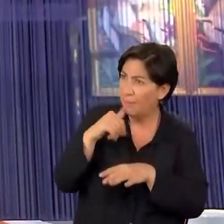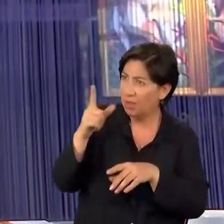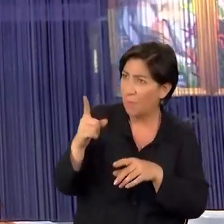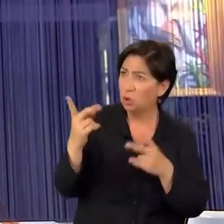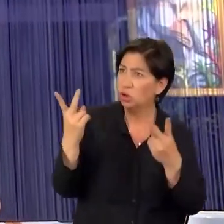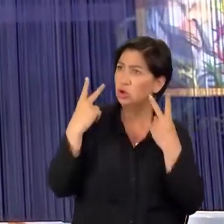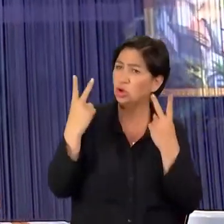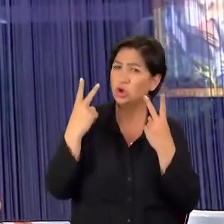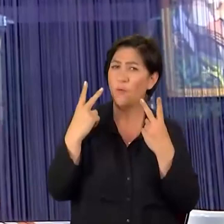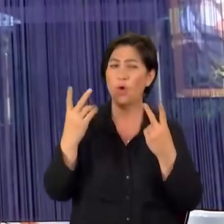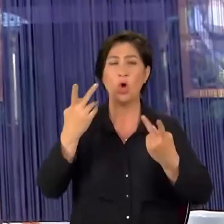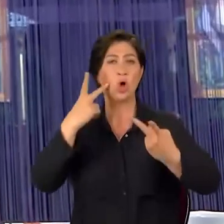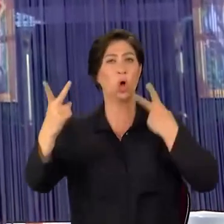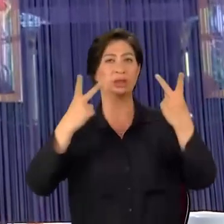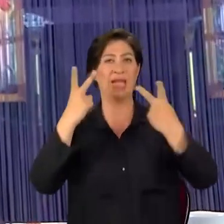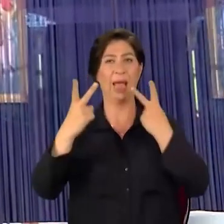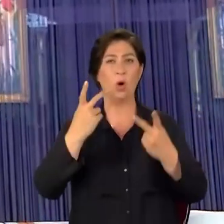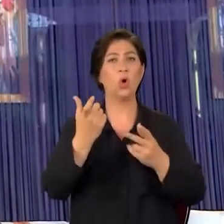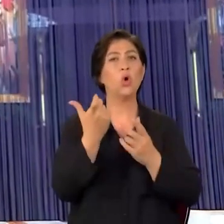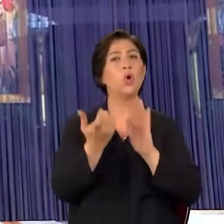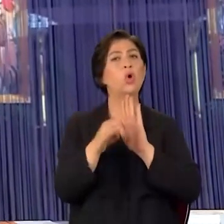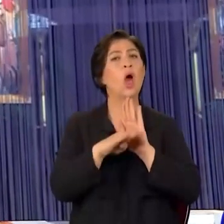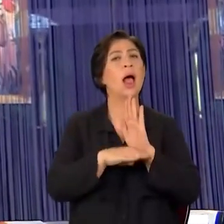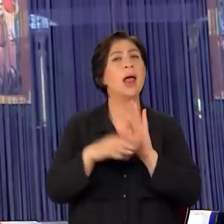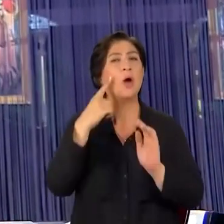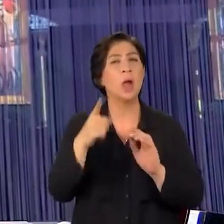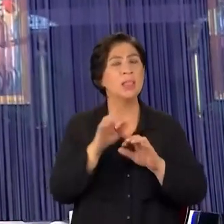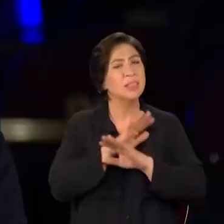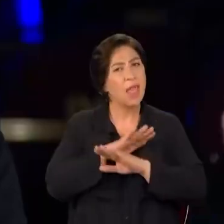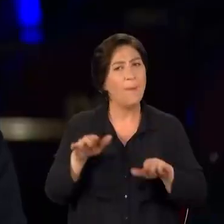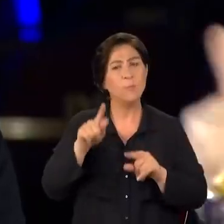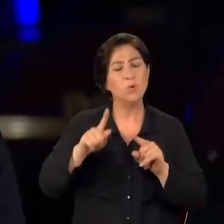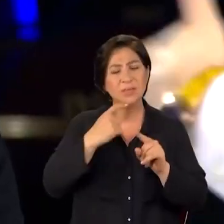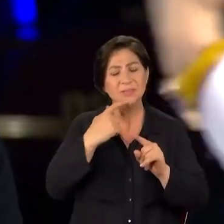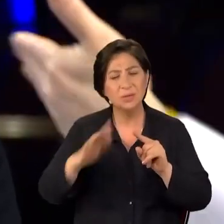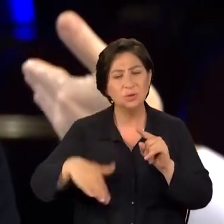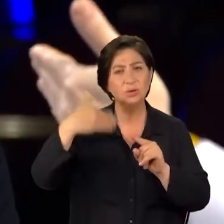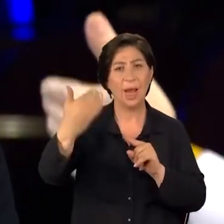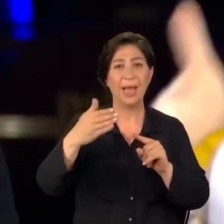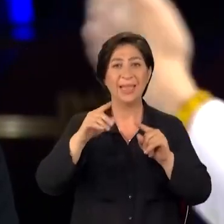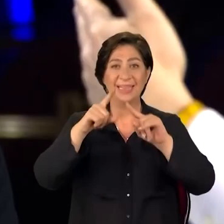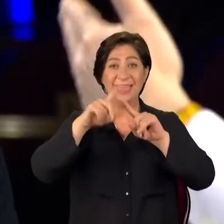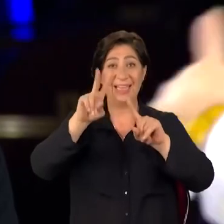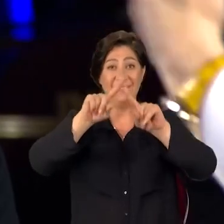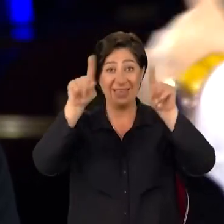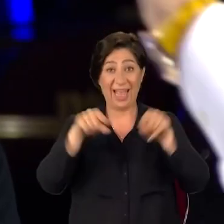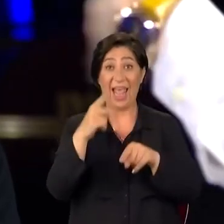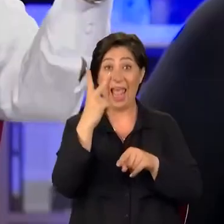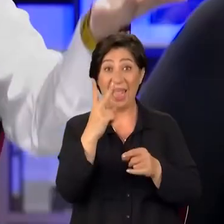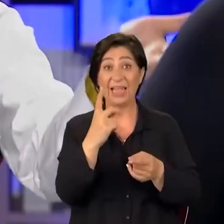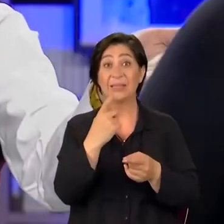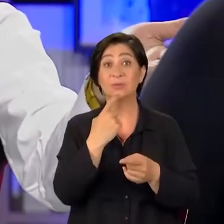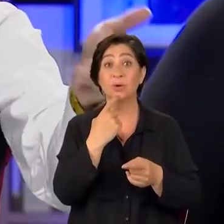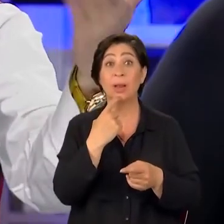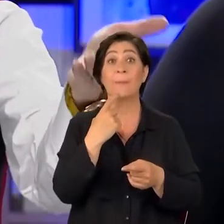mı? Ben show business, gösteri kurallarına göre tamamen bu yıldan sonra ekranda iki